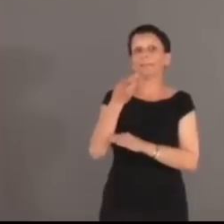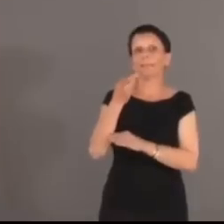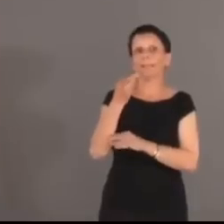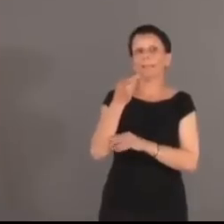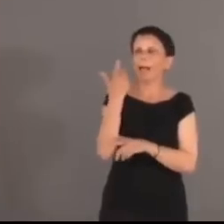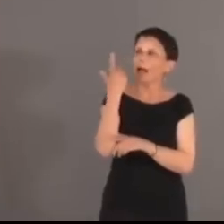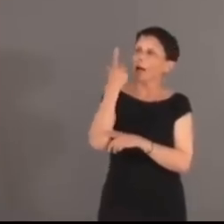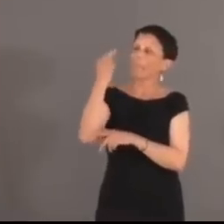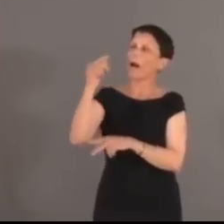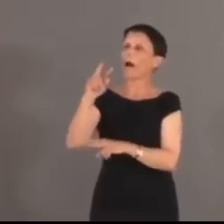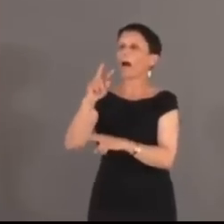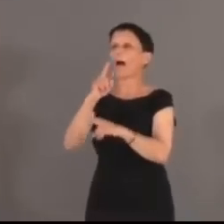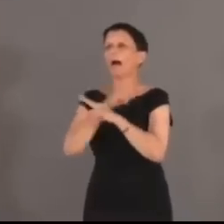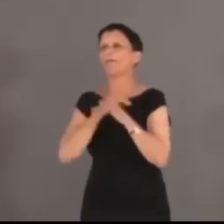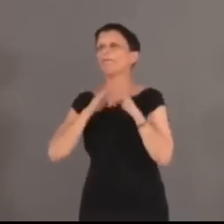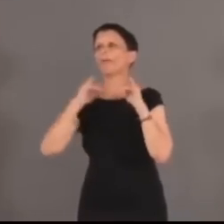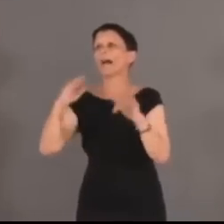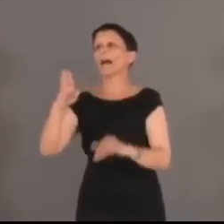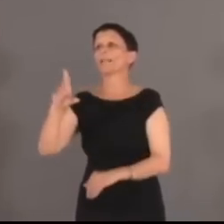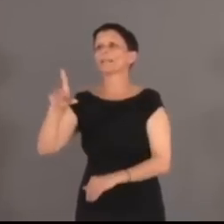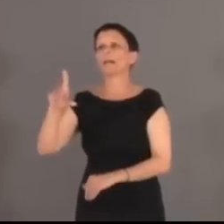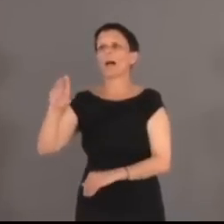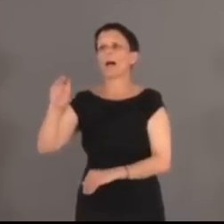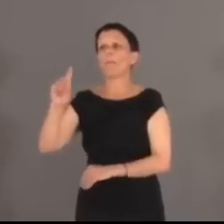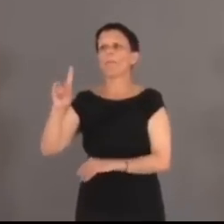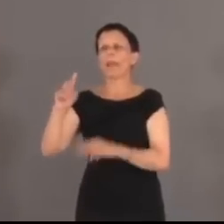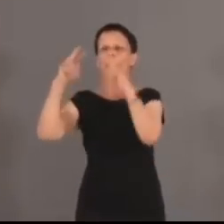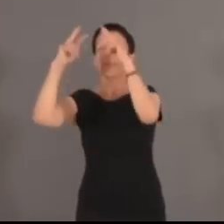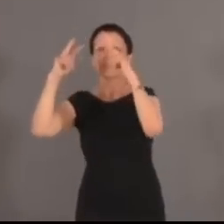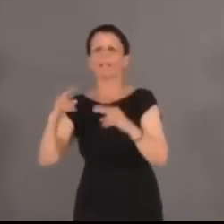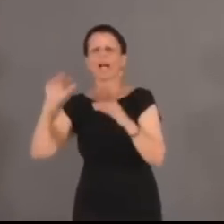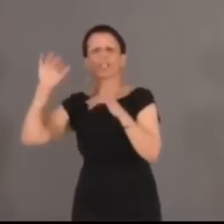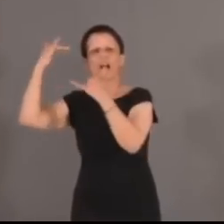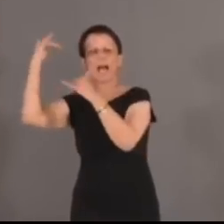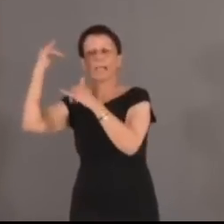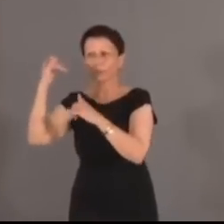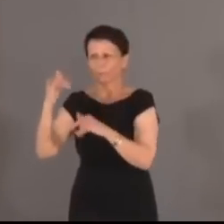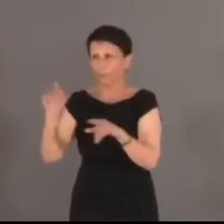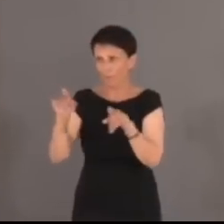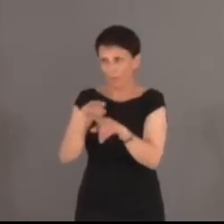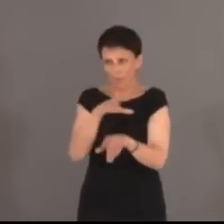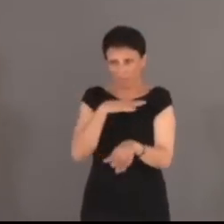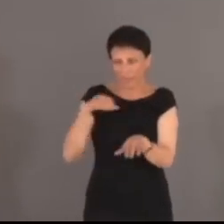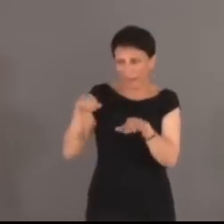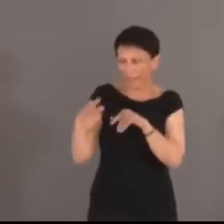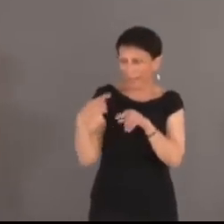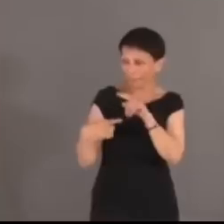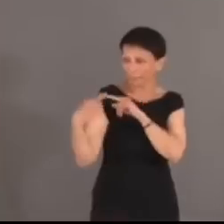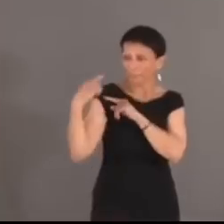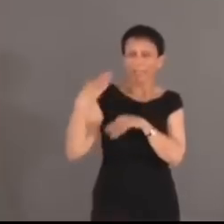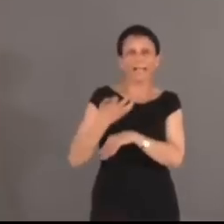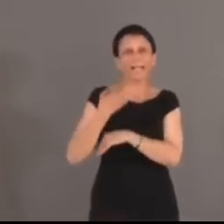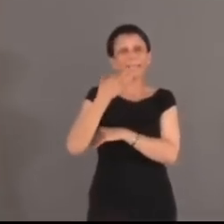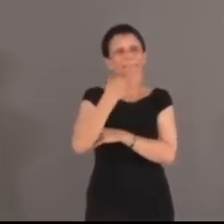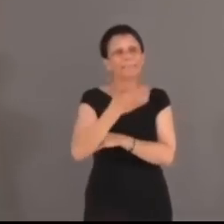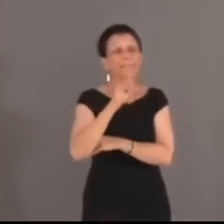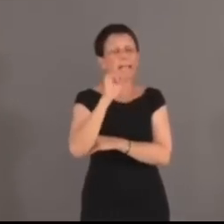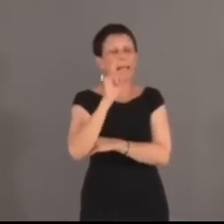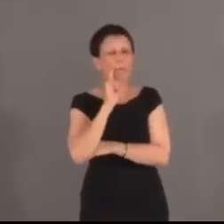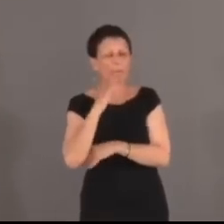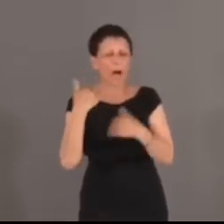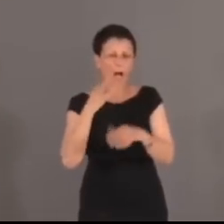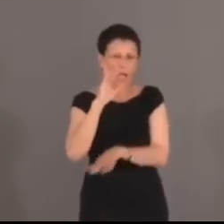pas le premier à l'avoir dit. C'est Madame Galli, il y a quelques années, qui faisait savoir que les mamans avaient du